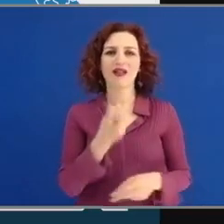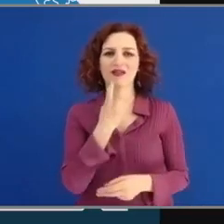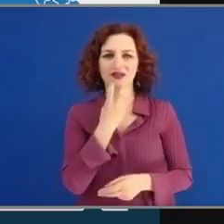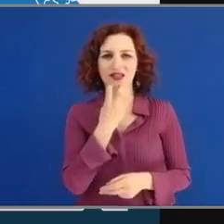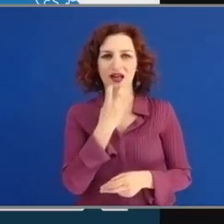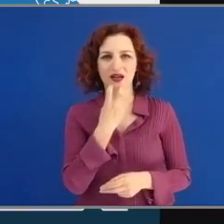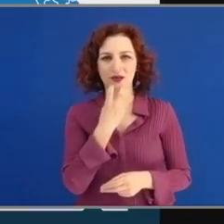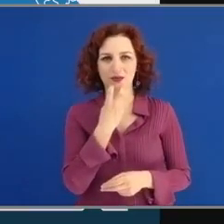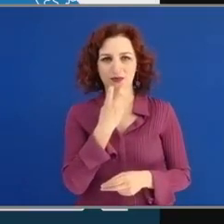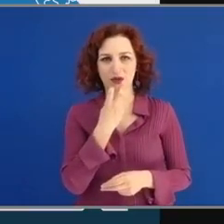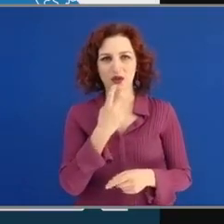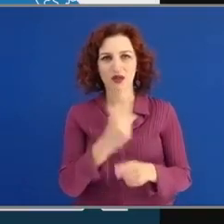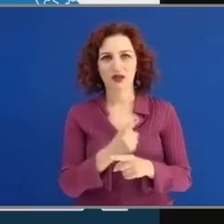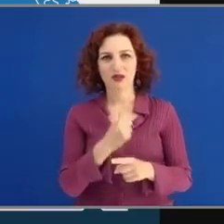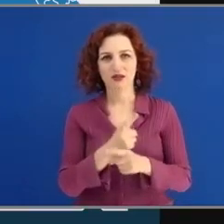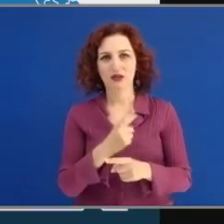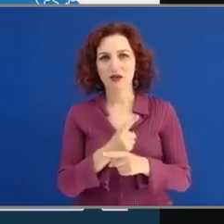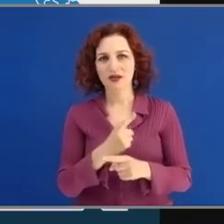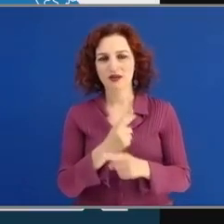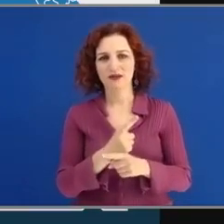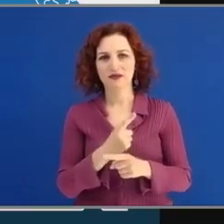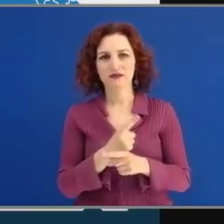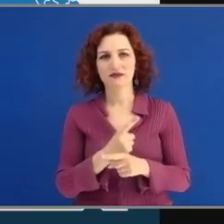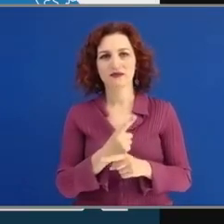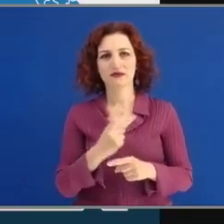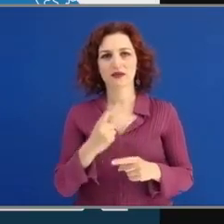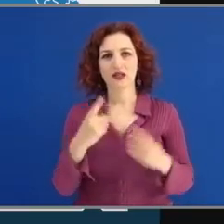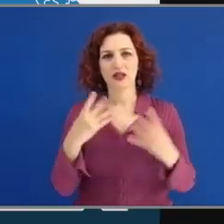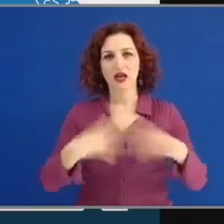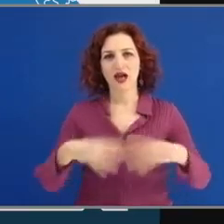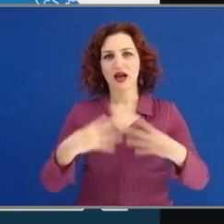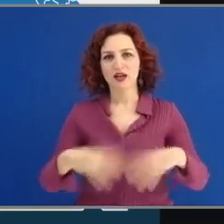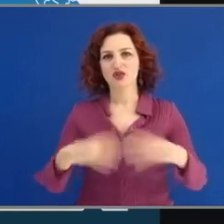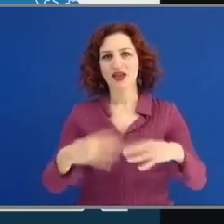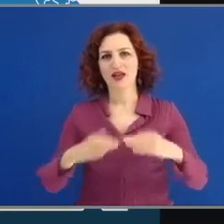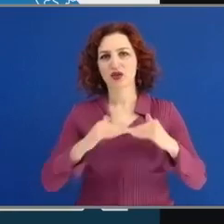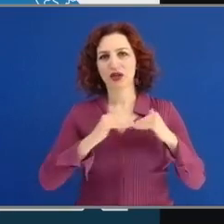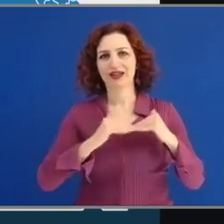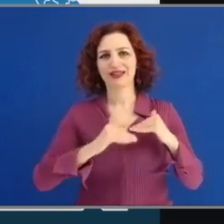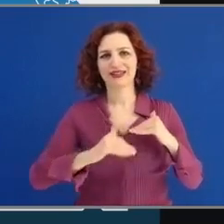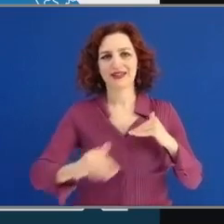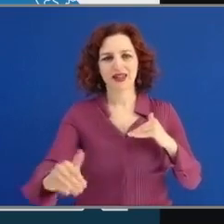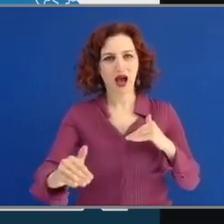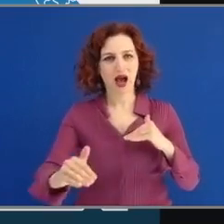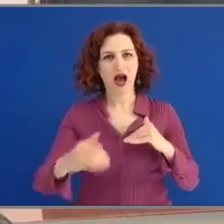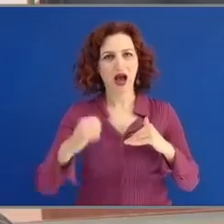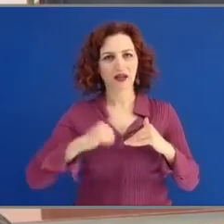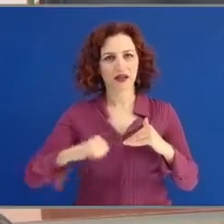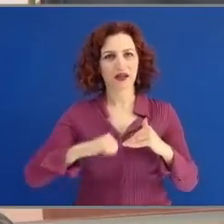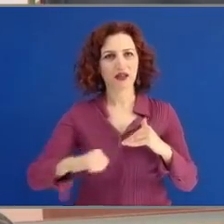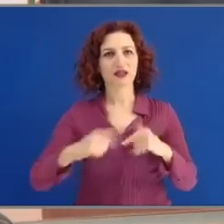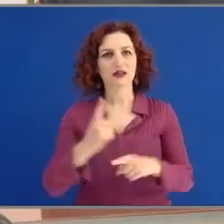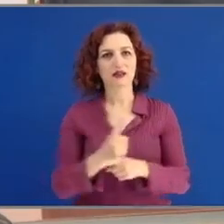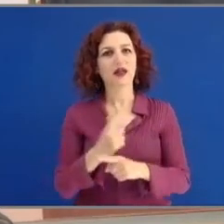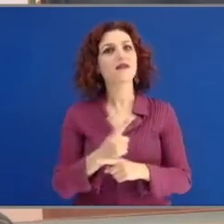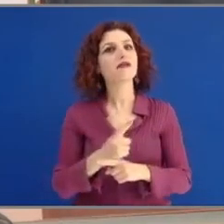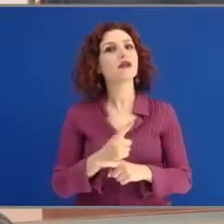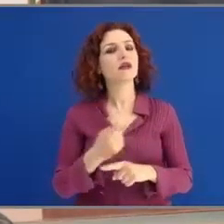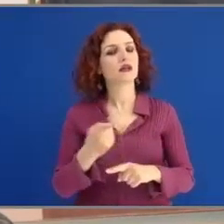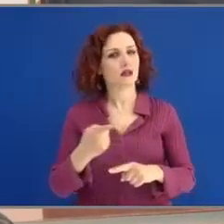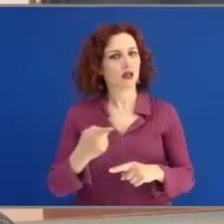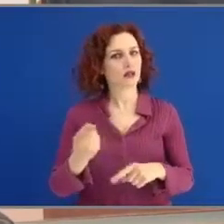sostituzione dell'acceleratore lineare presso l'ospedale di Belcolle, e di particolare rilevanza desidero